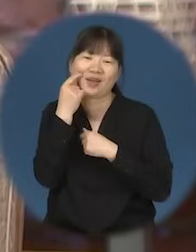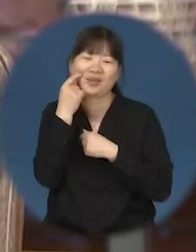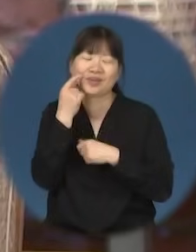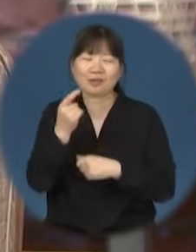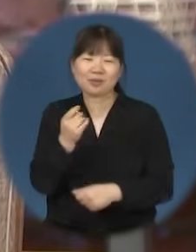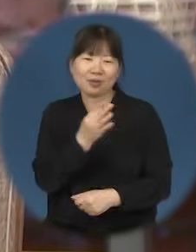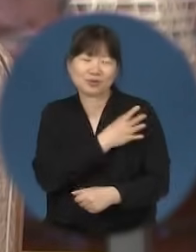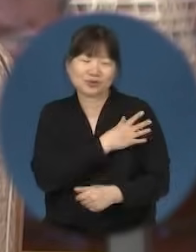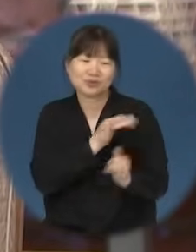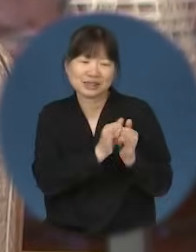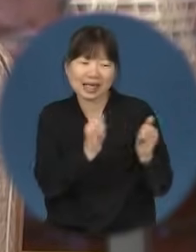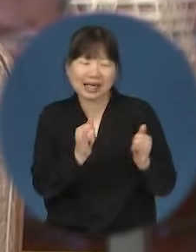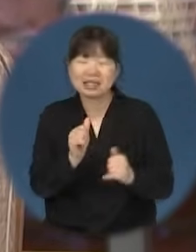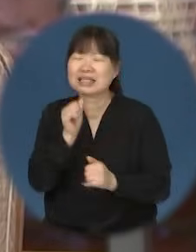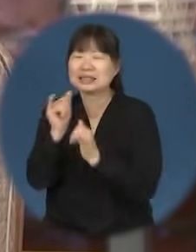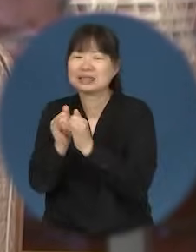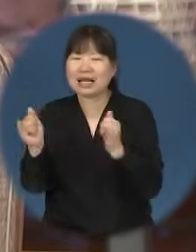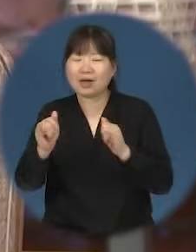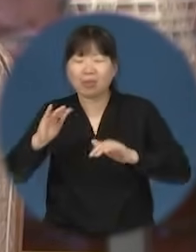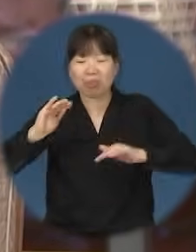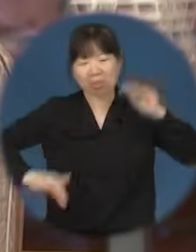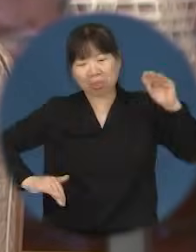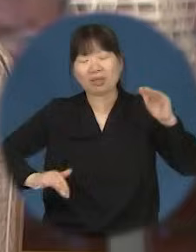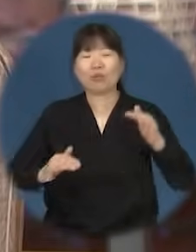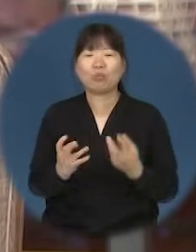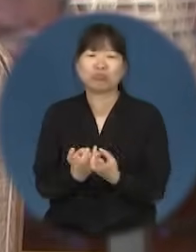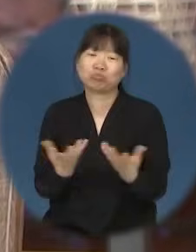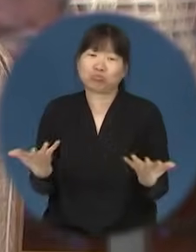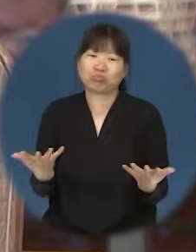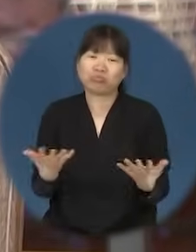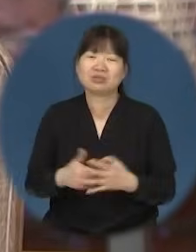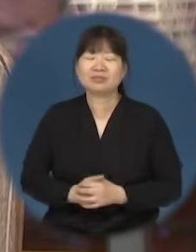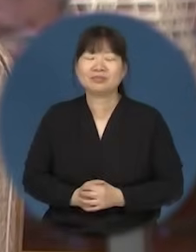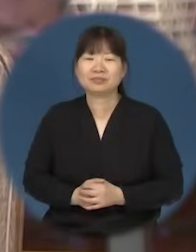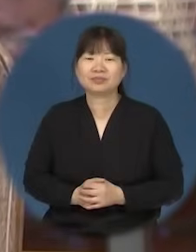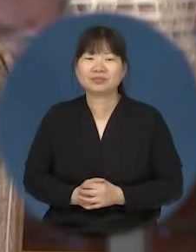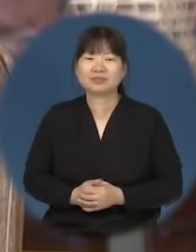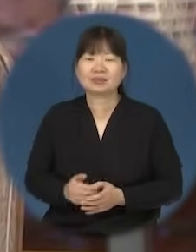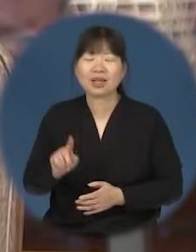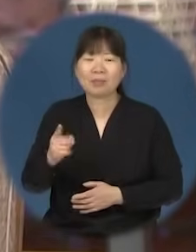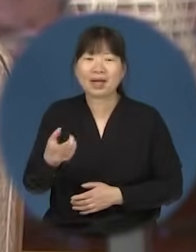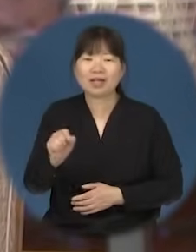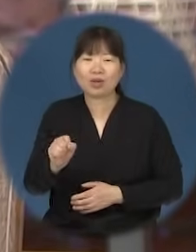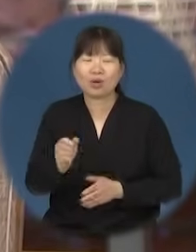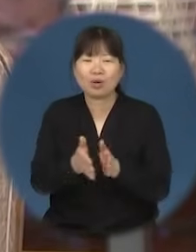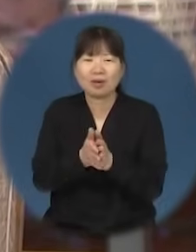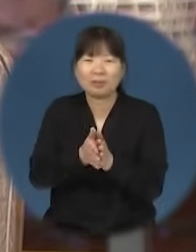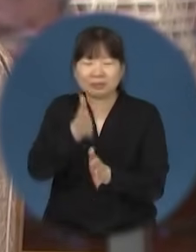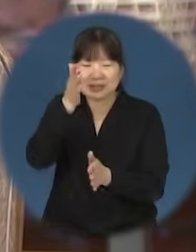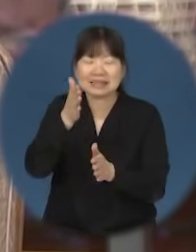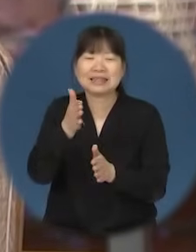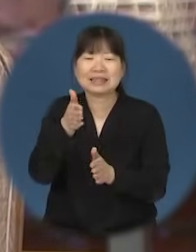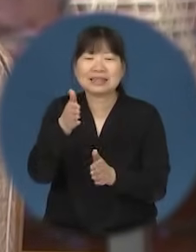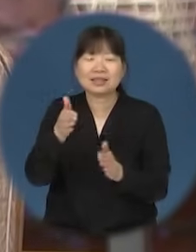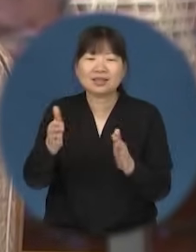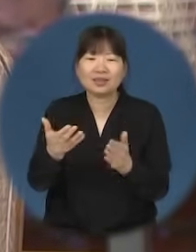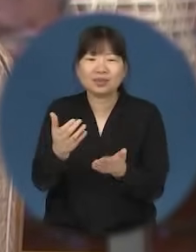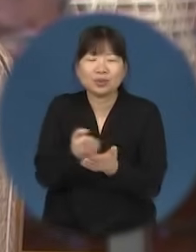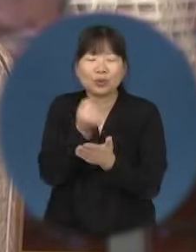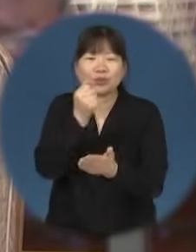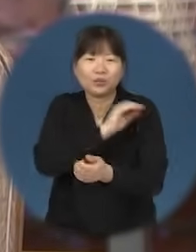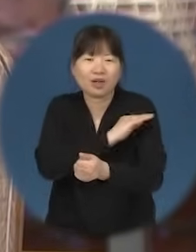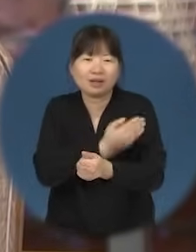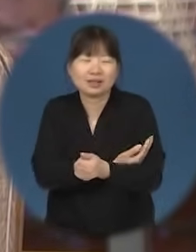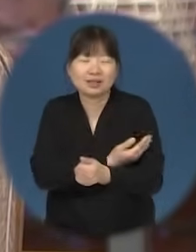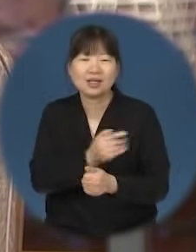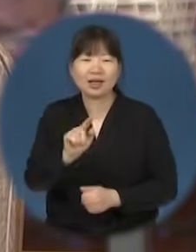부익부 빈익빈이 더 벌어질 수밖에 없잖아요. 근데 그 부동산 100억짜리 빌딩의 소유권을 100억